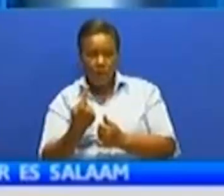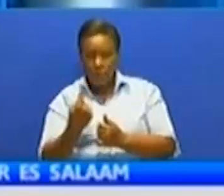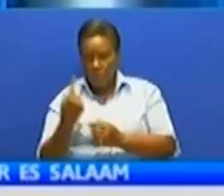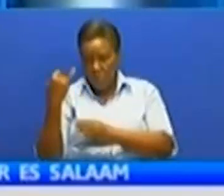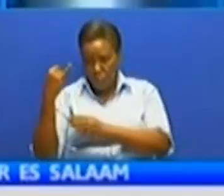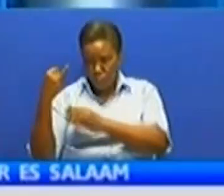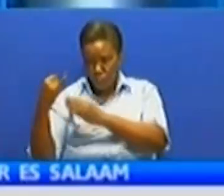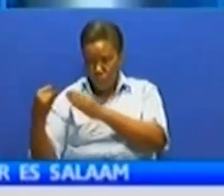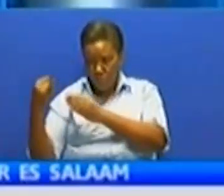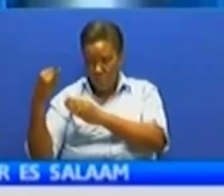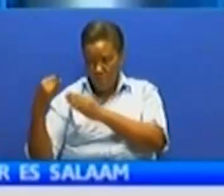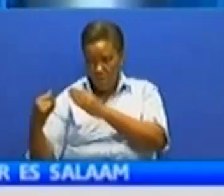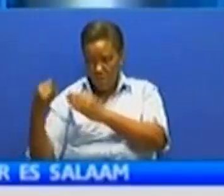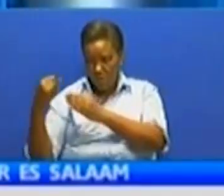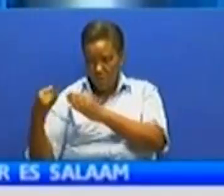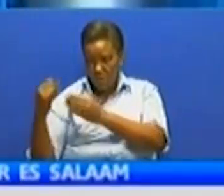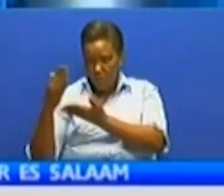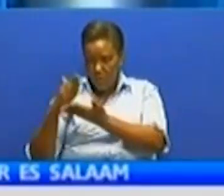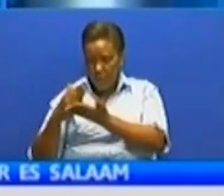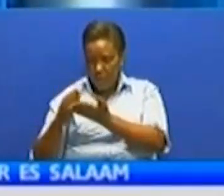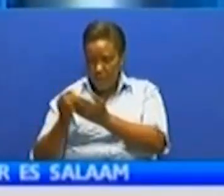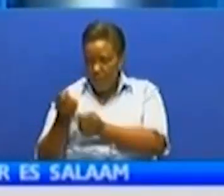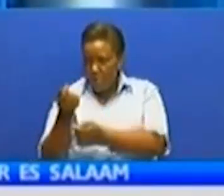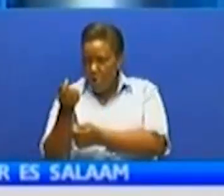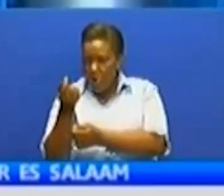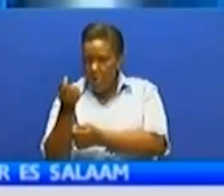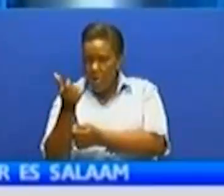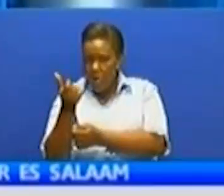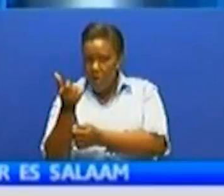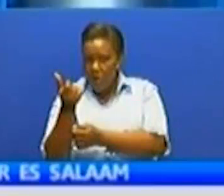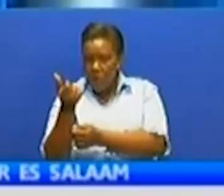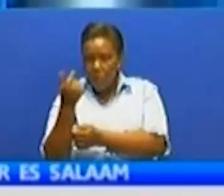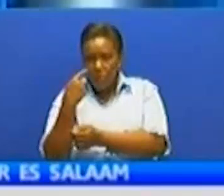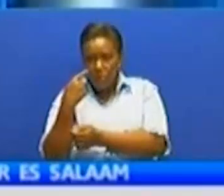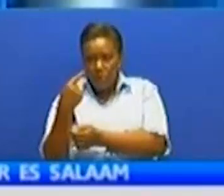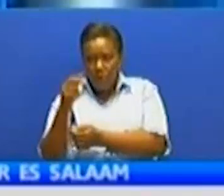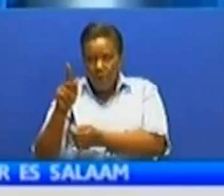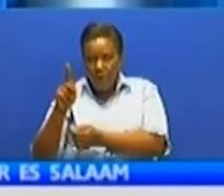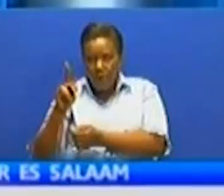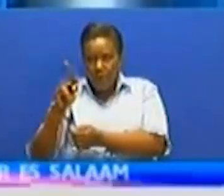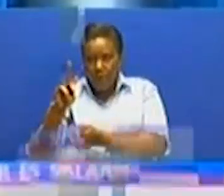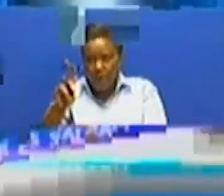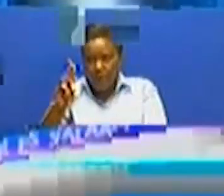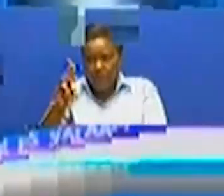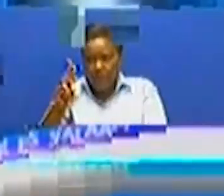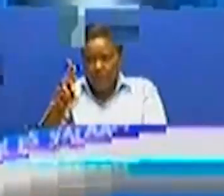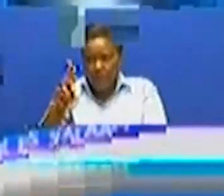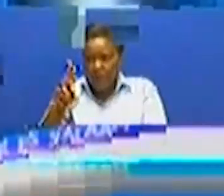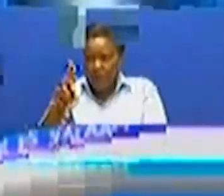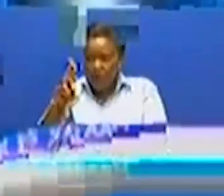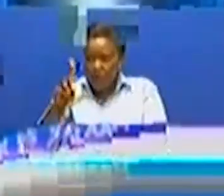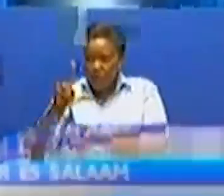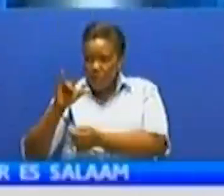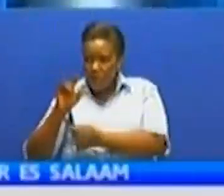mwa kivuli chochote kuna sehemu ndogo ambayo kuna kivuli, lakini sio kivuli kilicho. Kwa hiyo